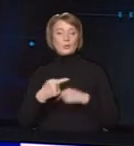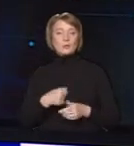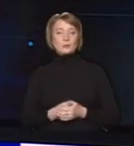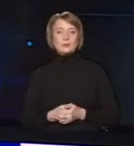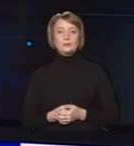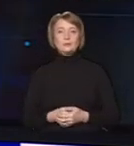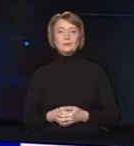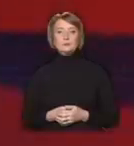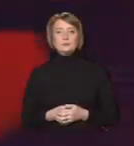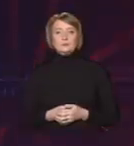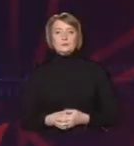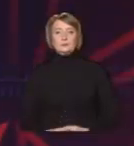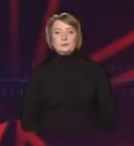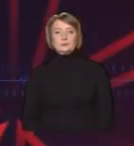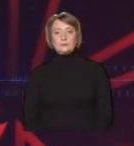обговорення.